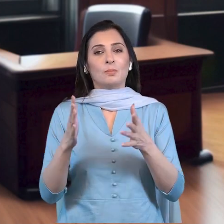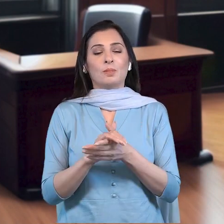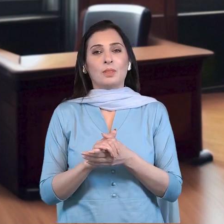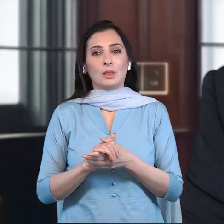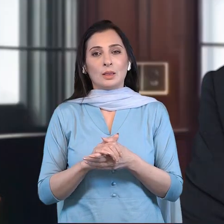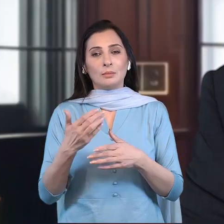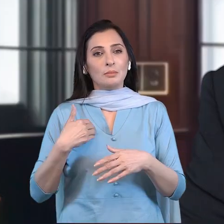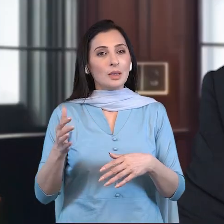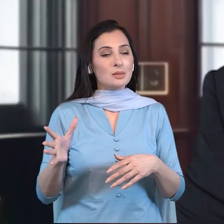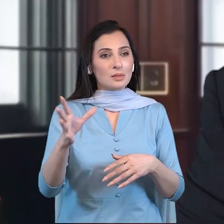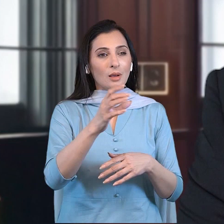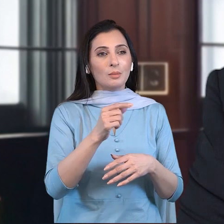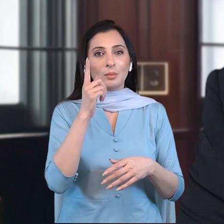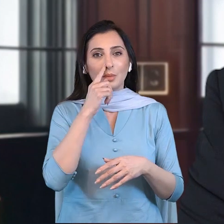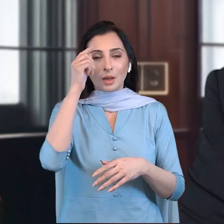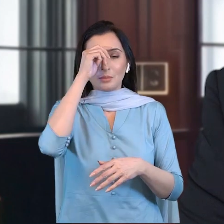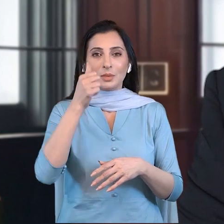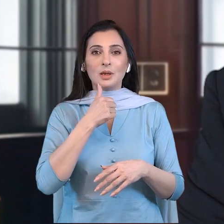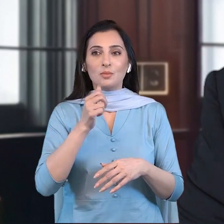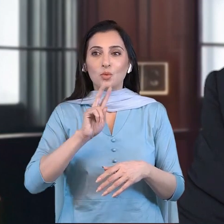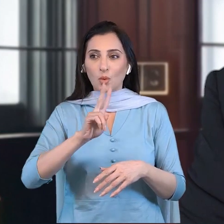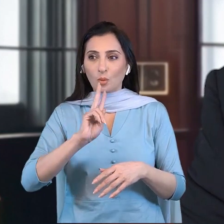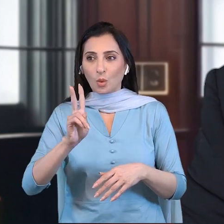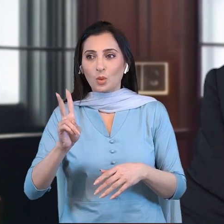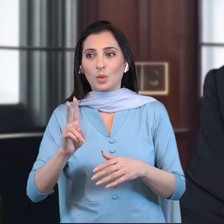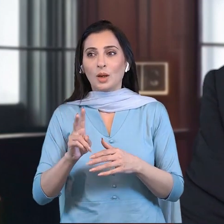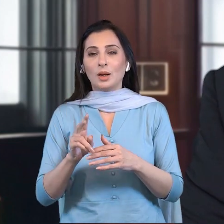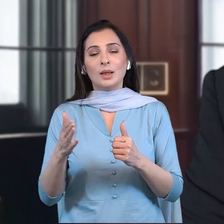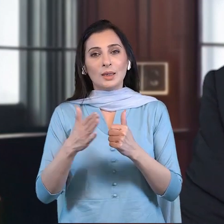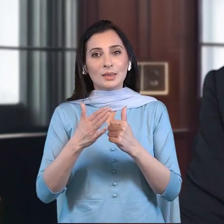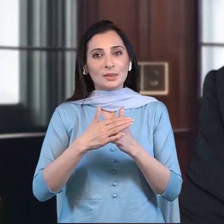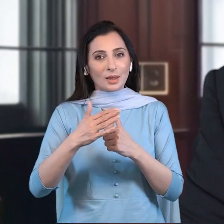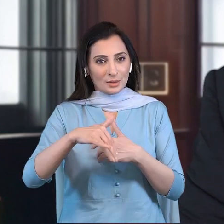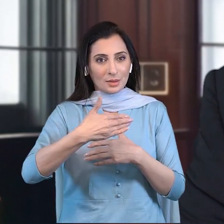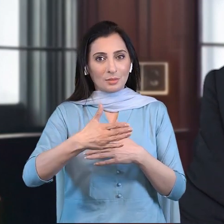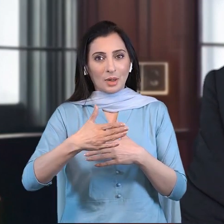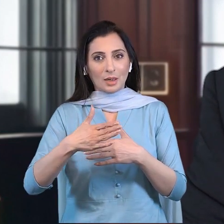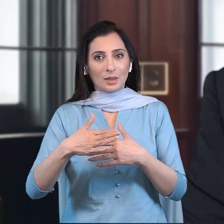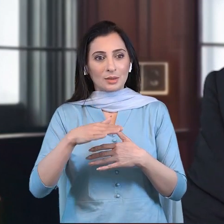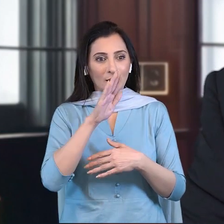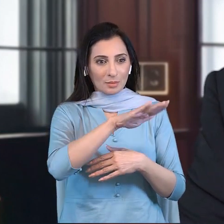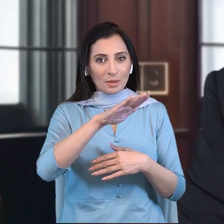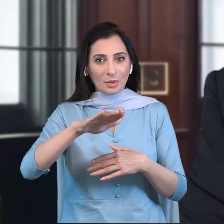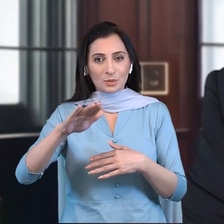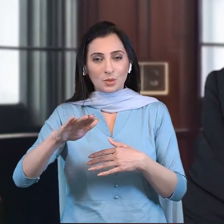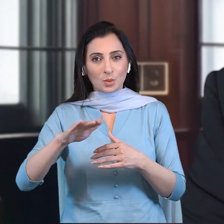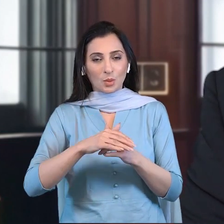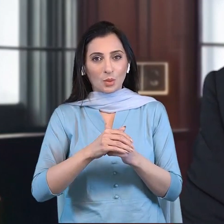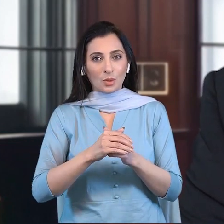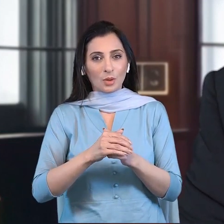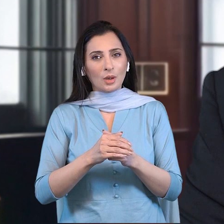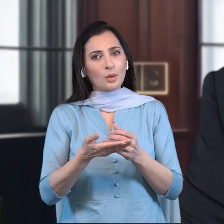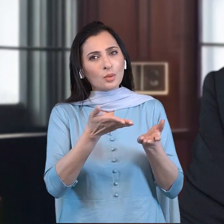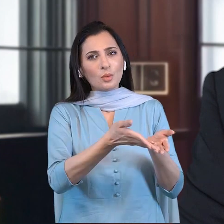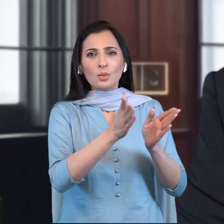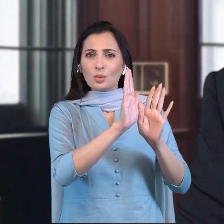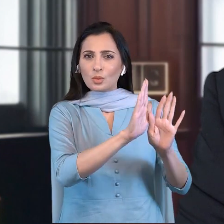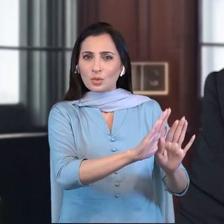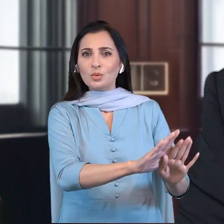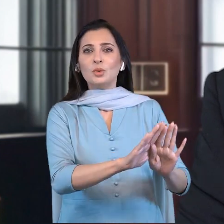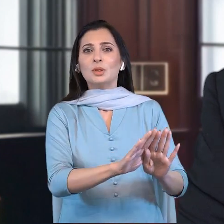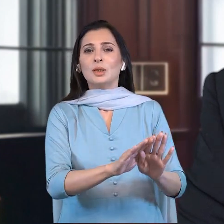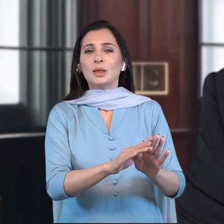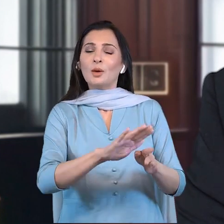کو ان پر چھوڑ دیں ٹو لیڈ دے اون لائف۔ جتنی اسپون فیڈنگ ہوگی اتنی ایشوز ارائز ہوں گے۔